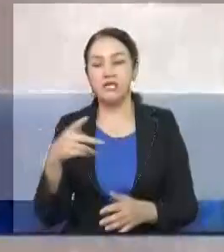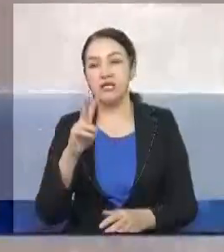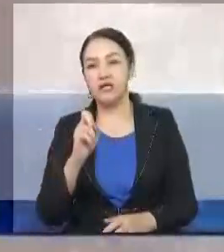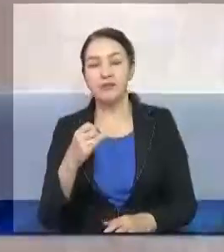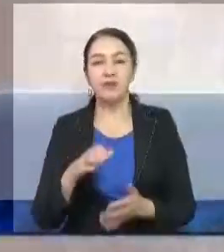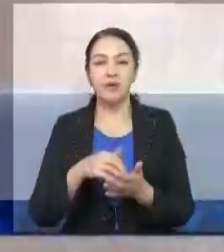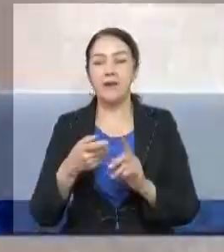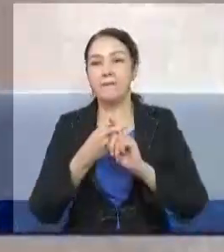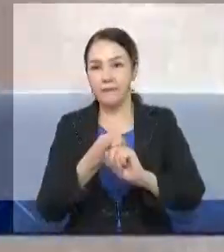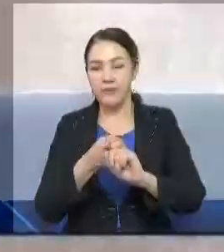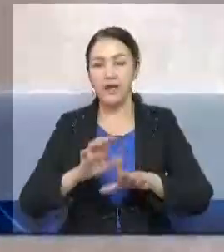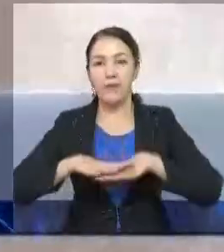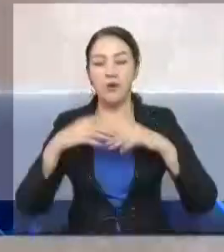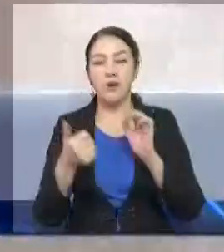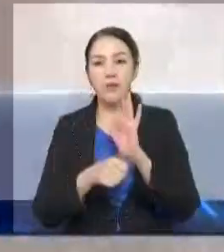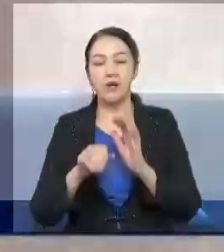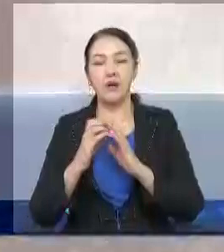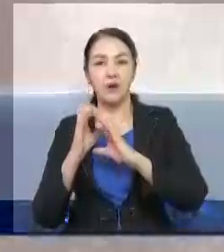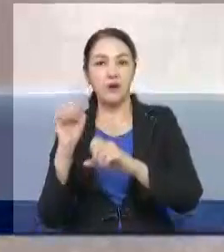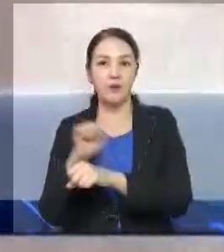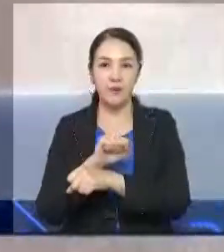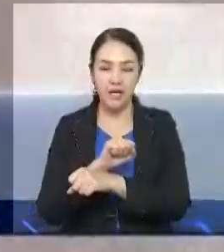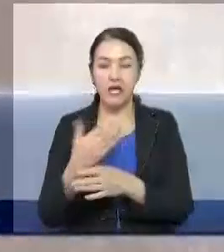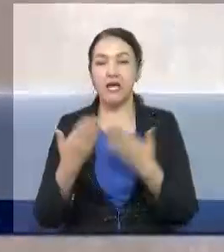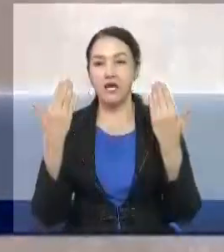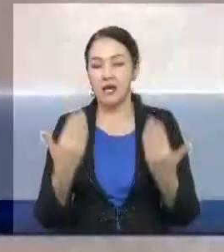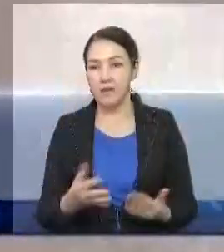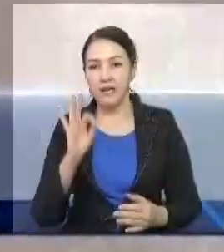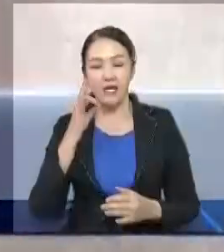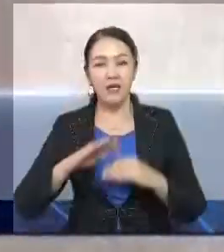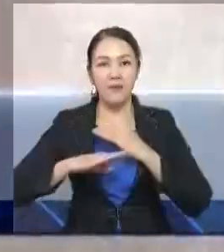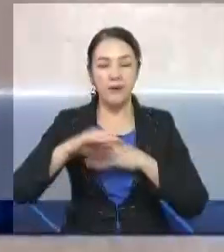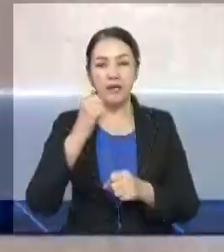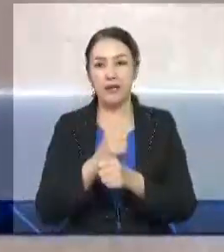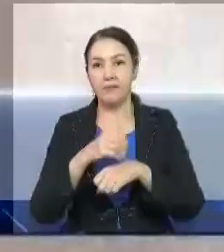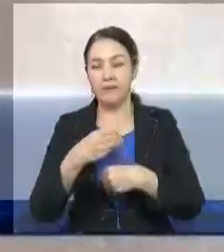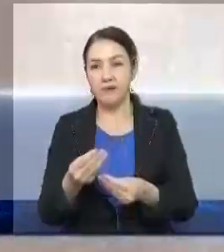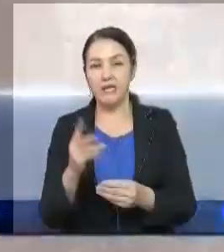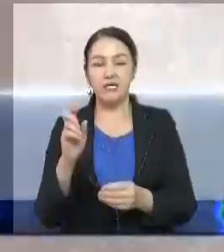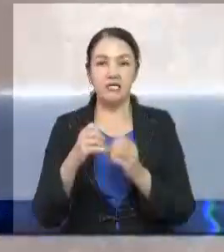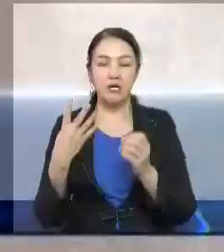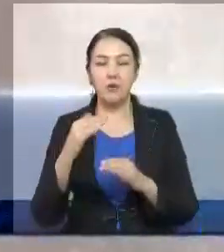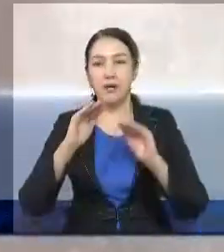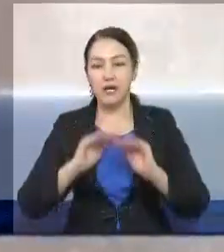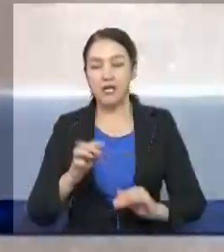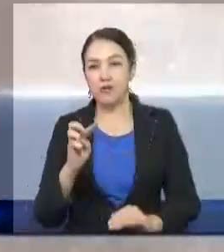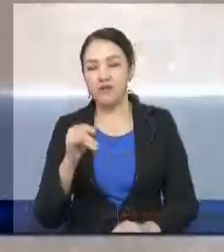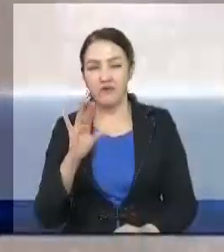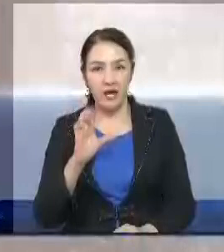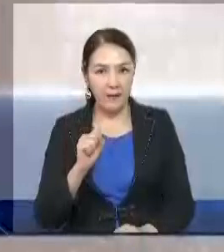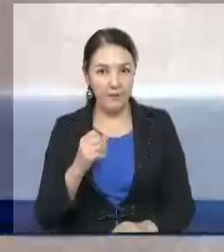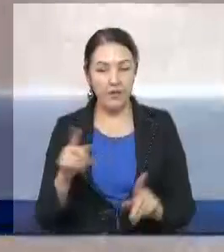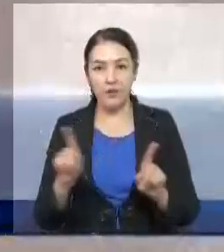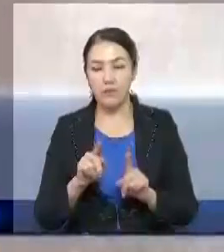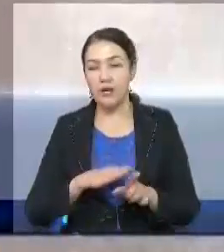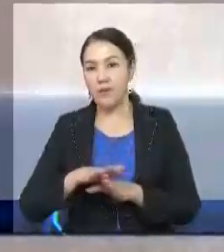1200 тракторных прицепов и более 600 грузовых автомобилей. На осенние полевые работы выделено 14 тысяч тонн удешевленного дизельного топлива,